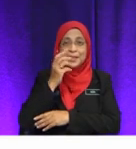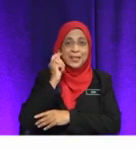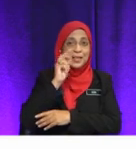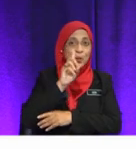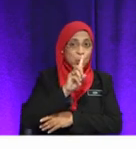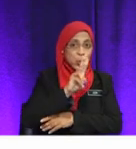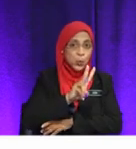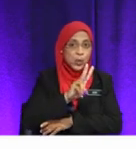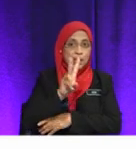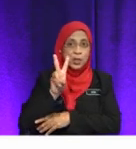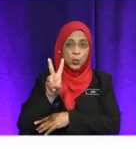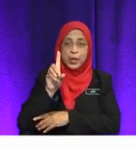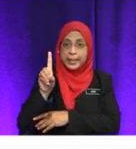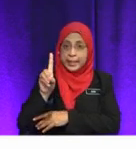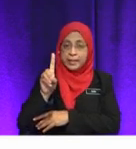sekarang